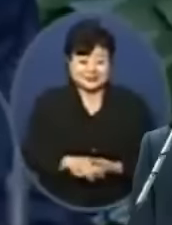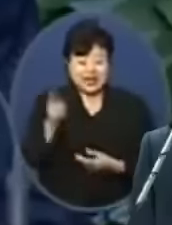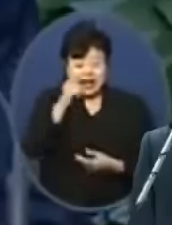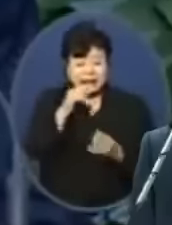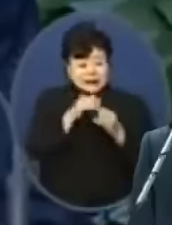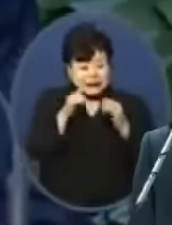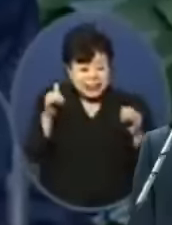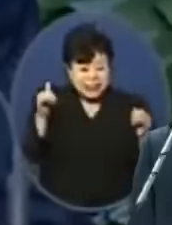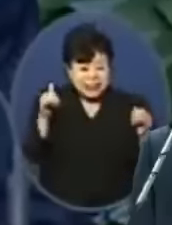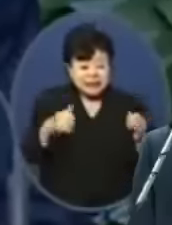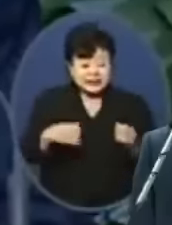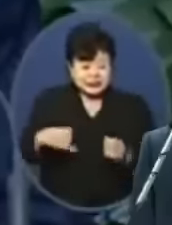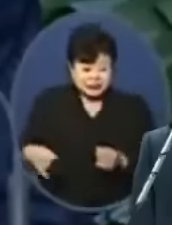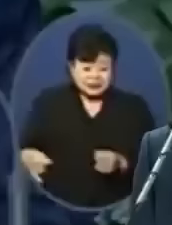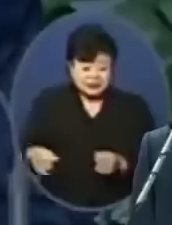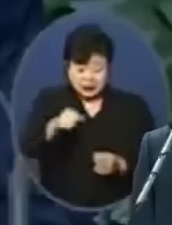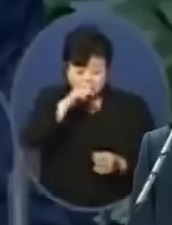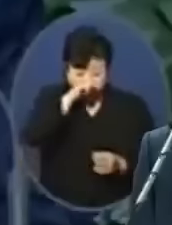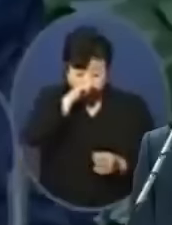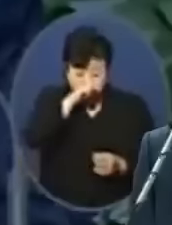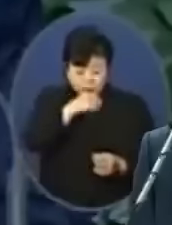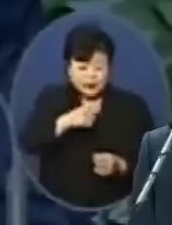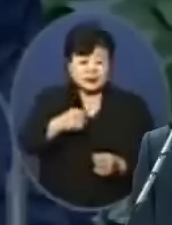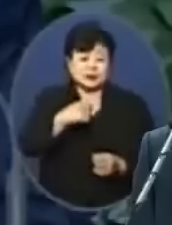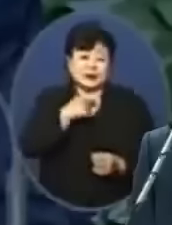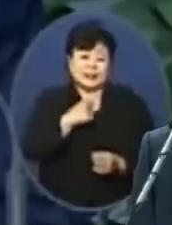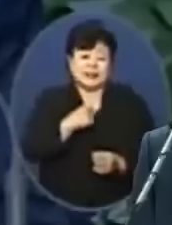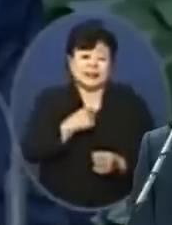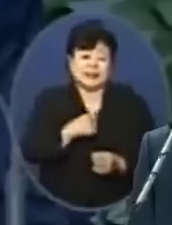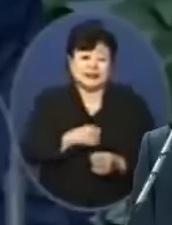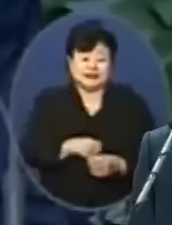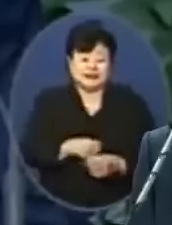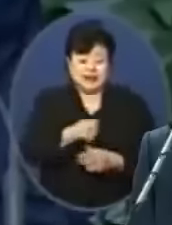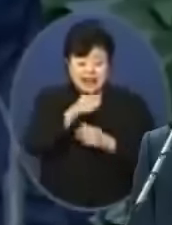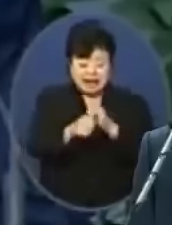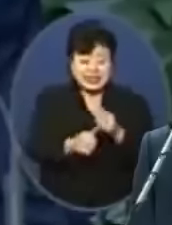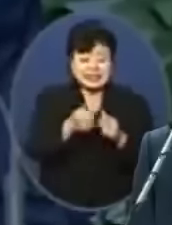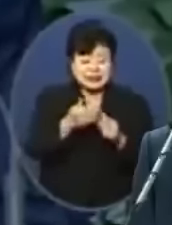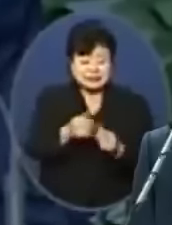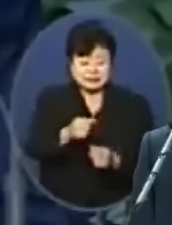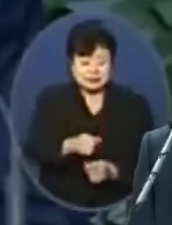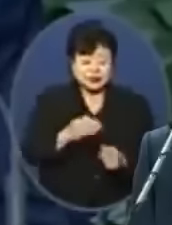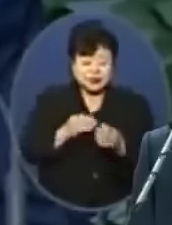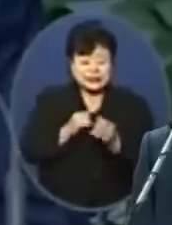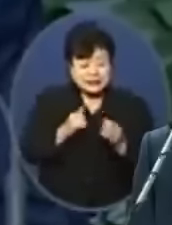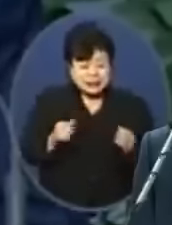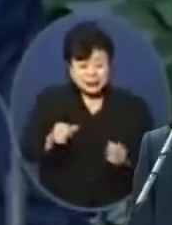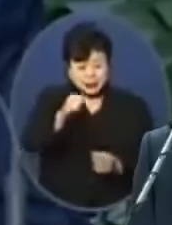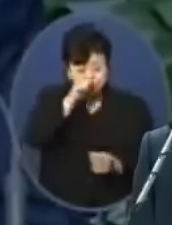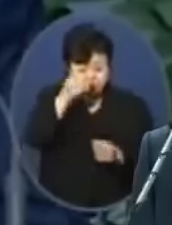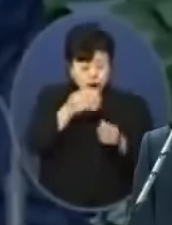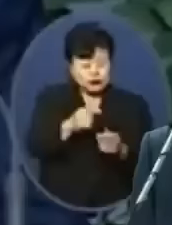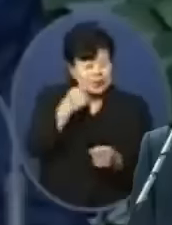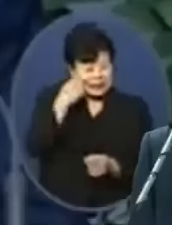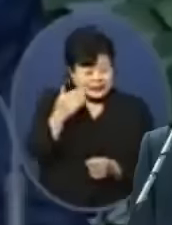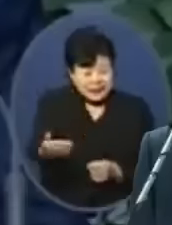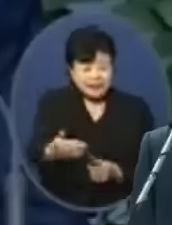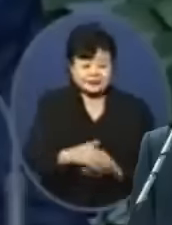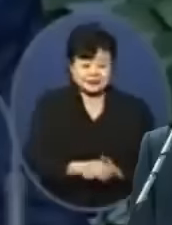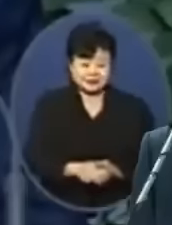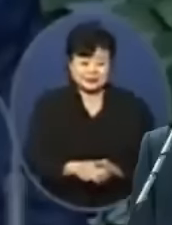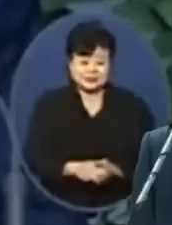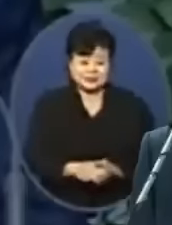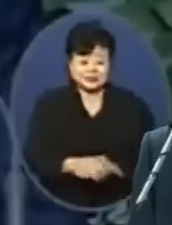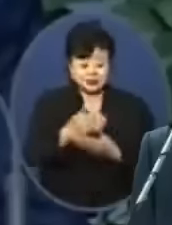악한 자라도 자식이 좋은 것까지를 원하시는데 하물며 하나님이 구하는 자에게 좋은 것을 주지